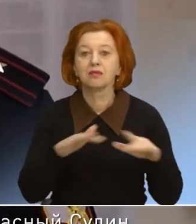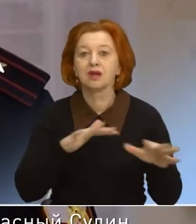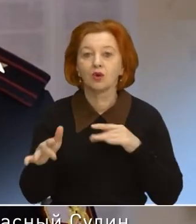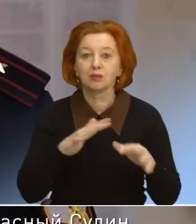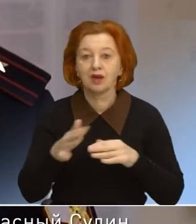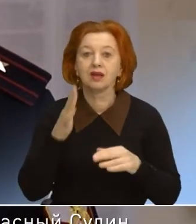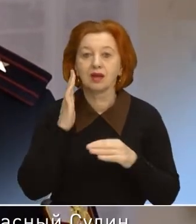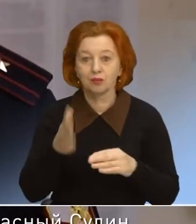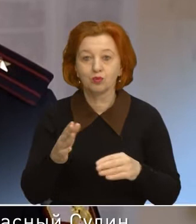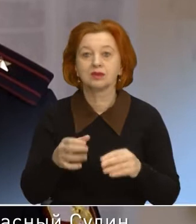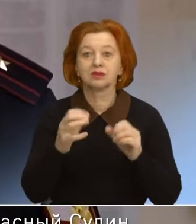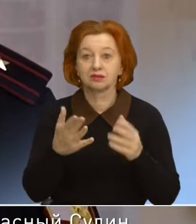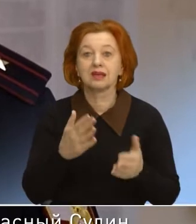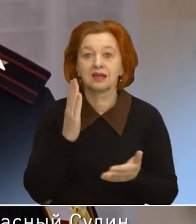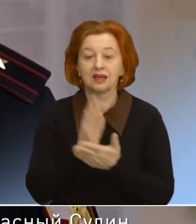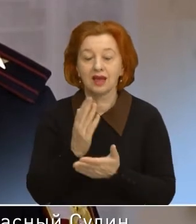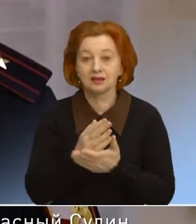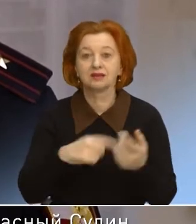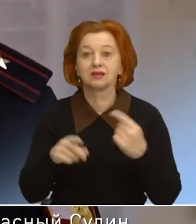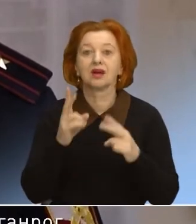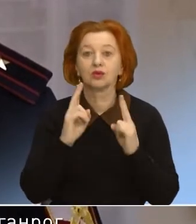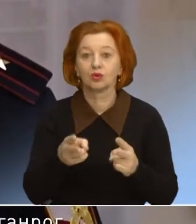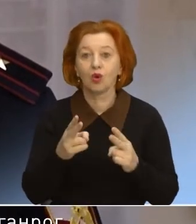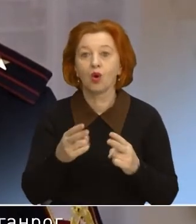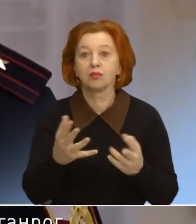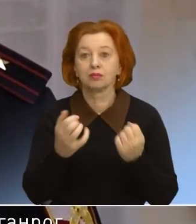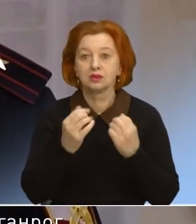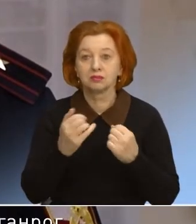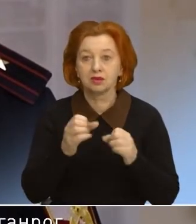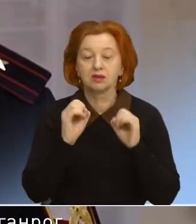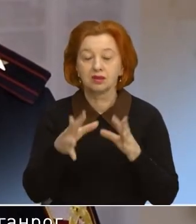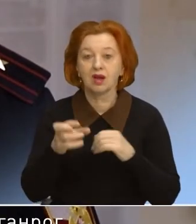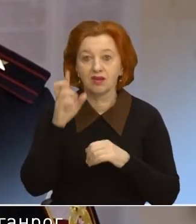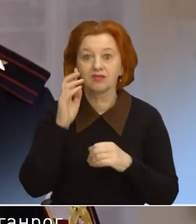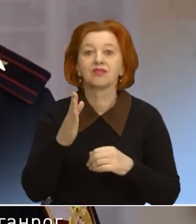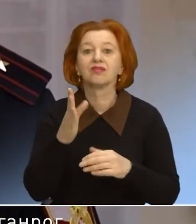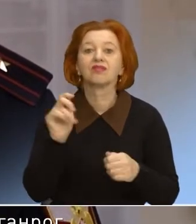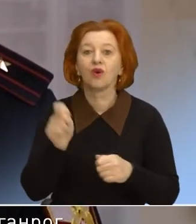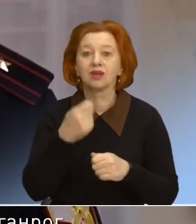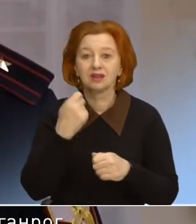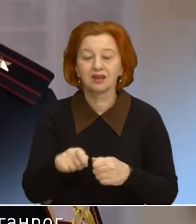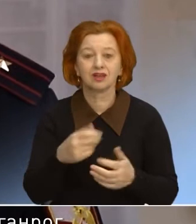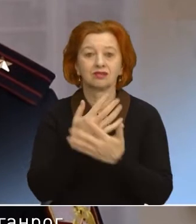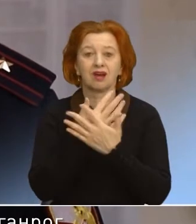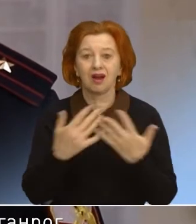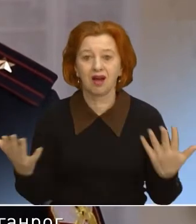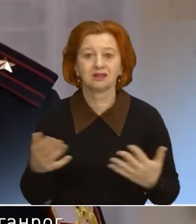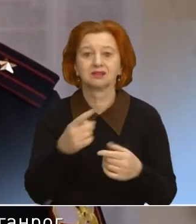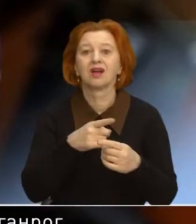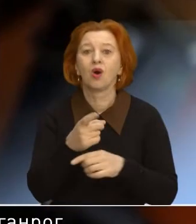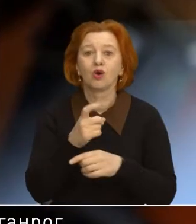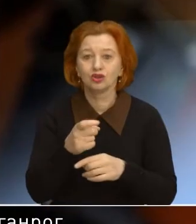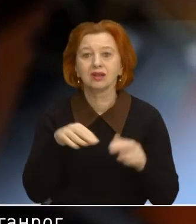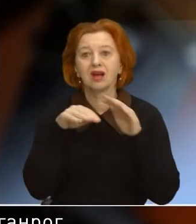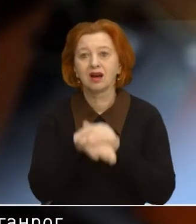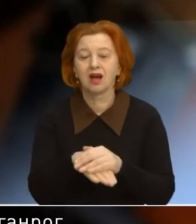сдано 11 гранат, 9 гладкоствольных оружий, 346 боеприпасов времен Великой Отечественной войны, а также 14,5 килограмм взрывчатых